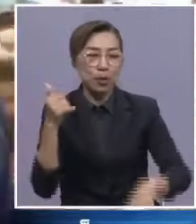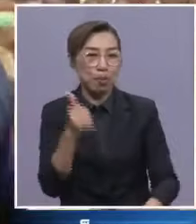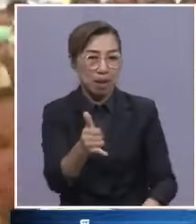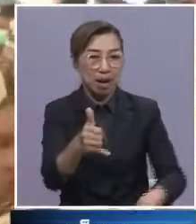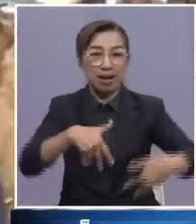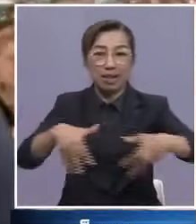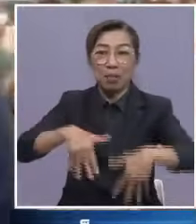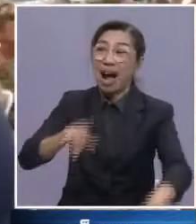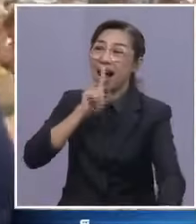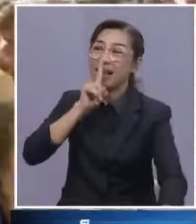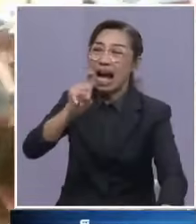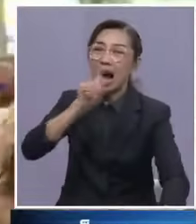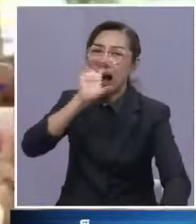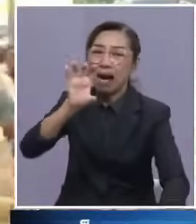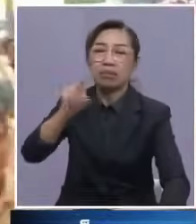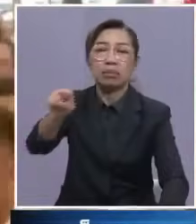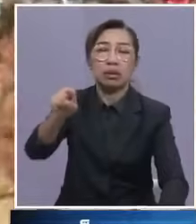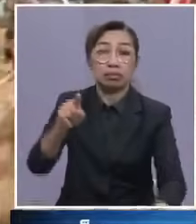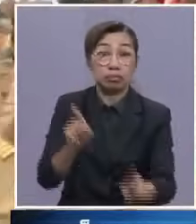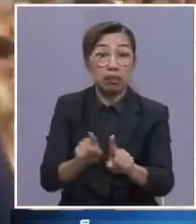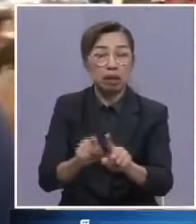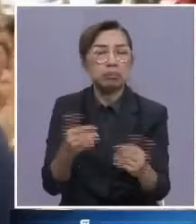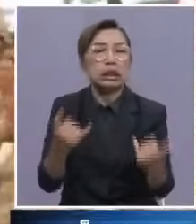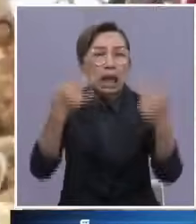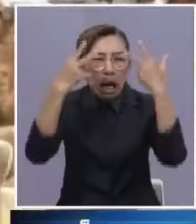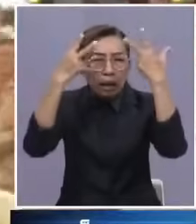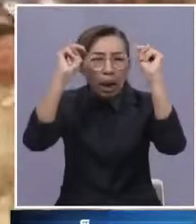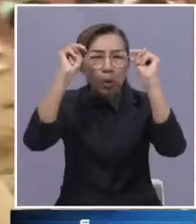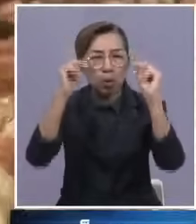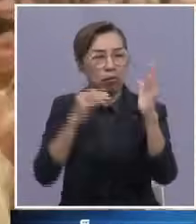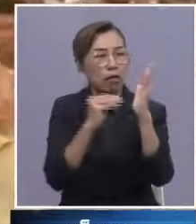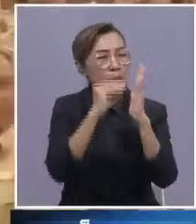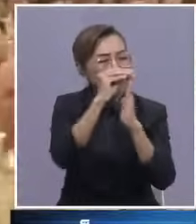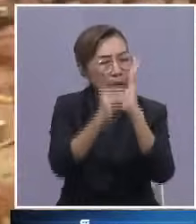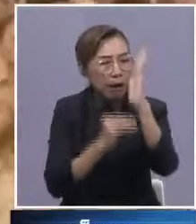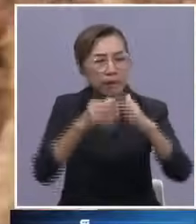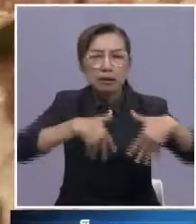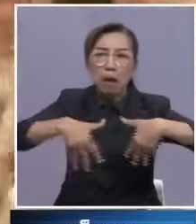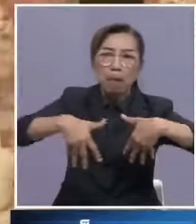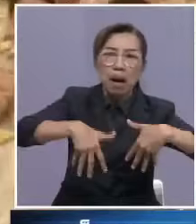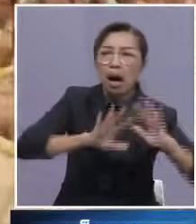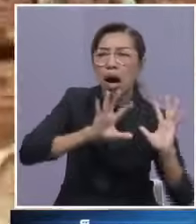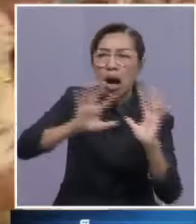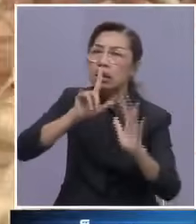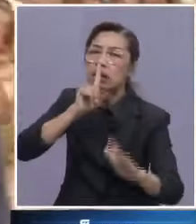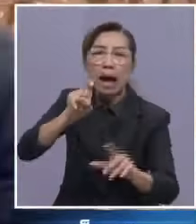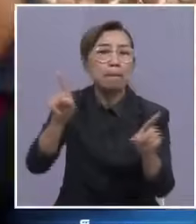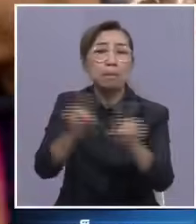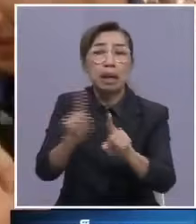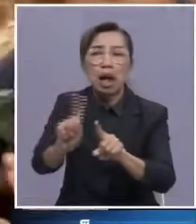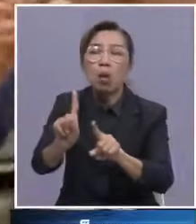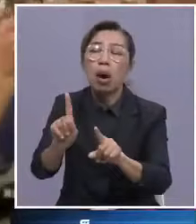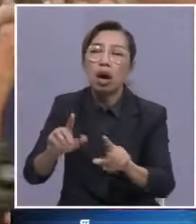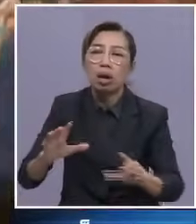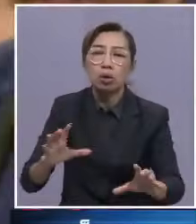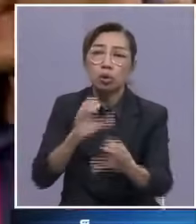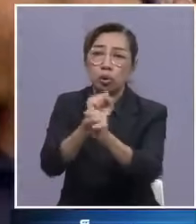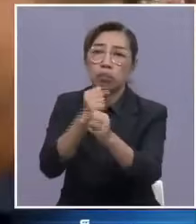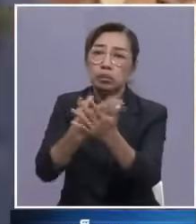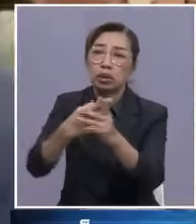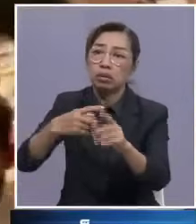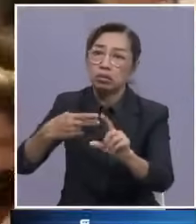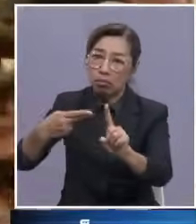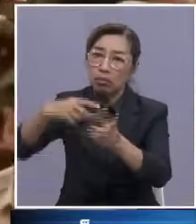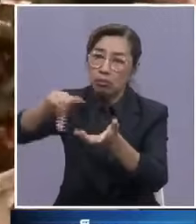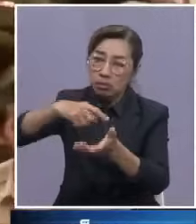างที่เราคุยกันไปคุณยศ ครับ นะฮะว่าตอนนี้คุณเศรษฐาไปที่ไหนชาวบ้านถามสรุปจะได้ไหมแล้วจะได้เมื่อไหร่ปรากฏว่านายกบ